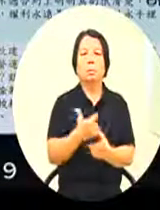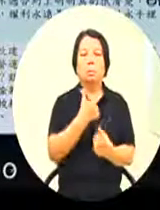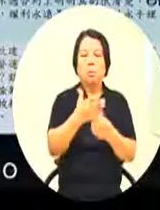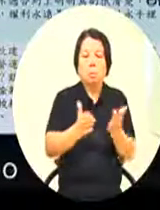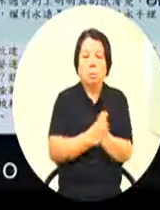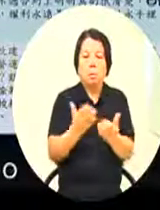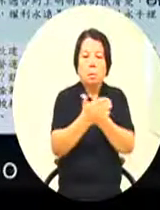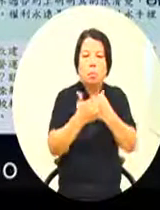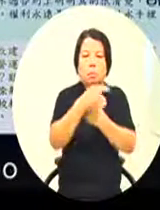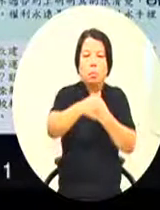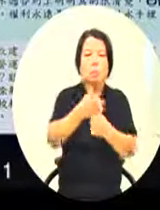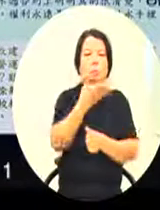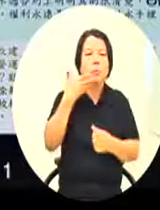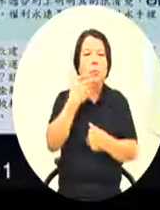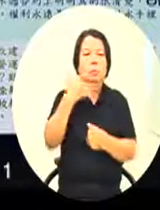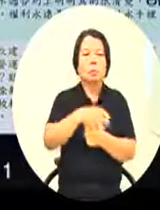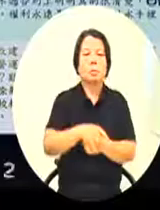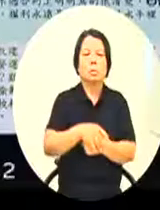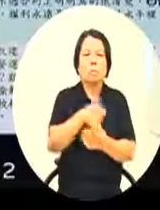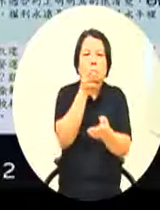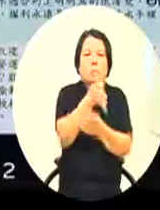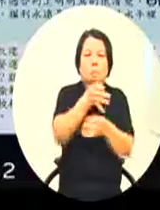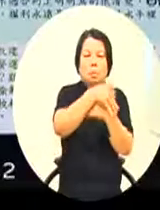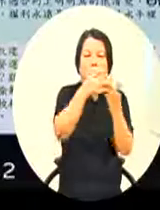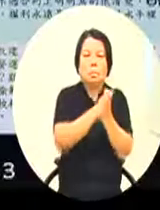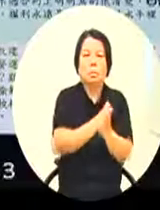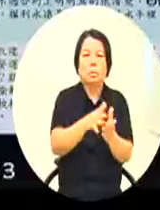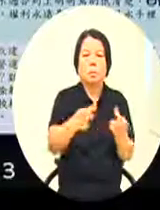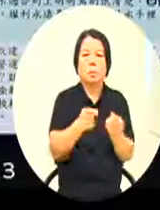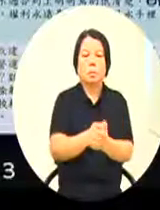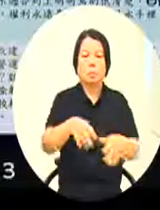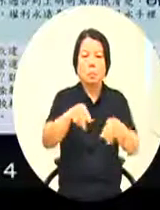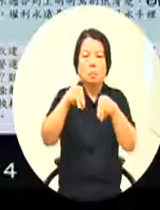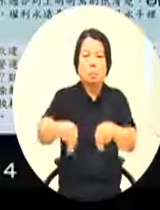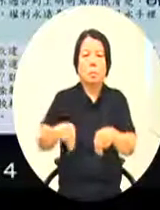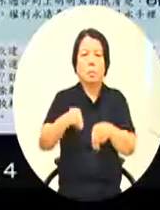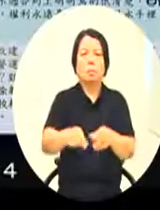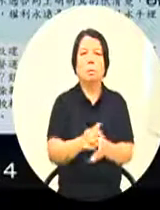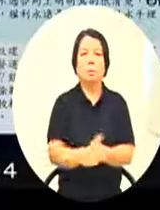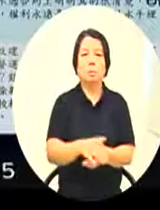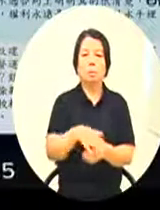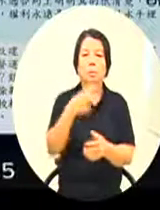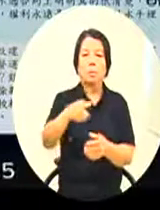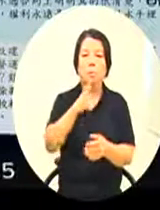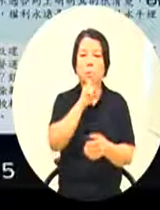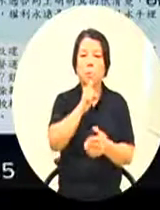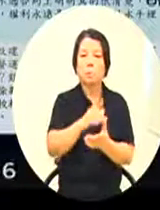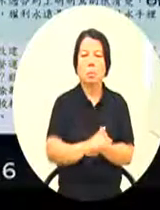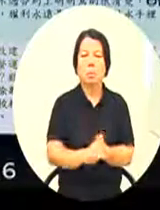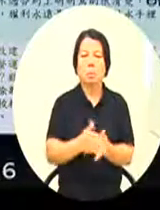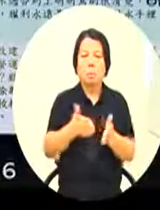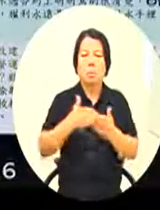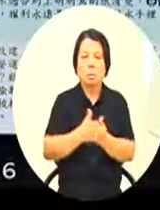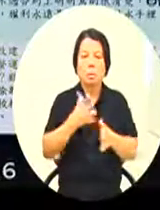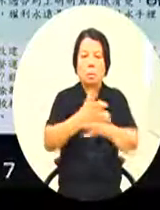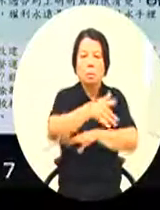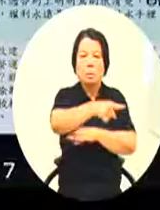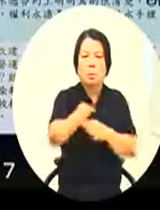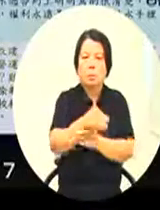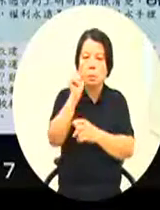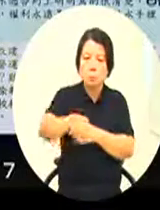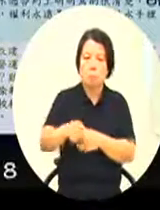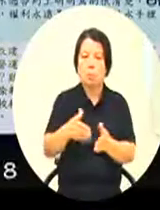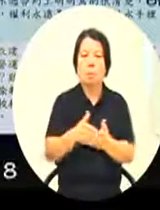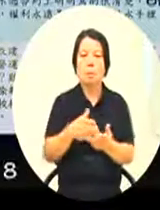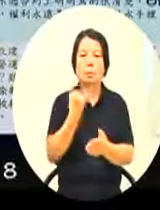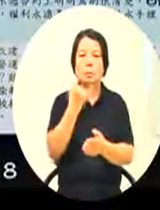维护他的私人馆舍。里面合约里面还讲说，我们还要去经过他的同意，他